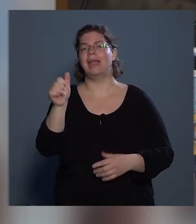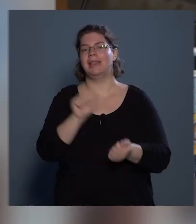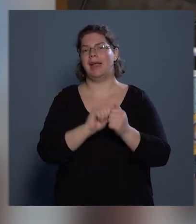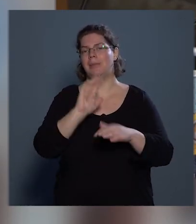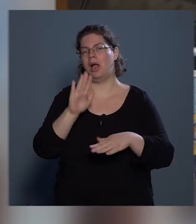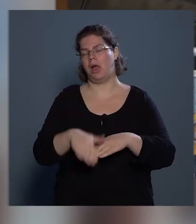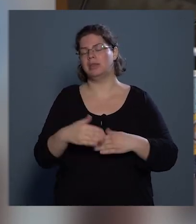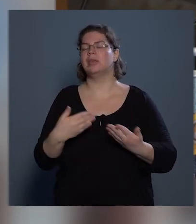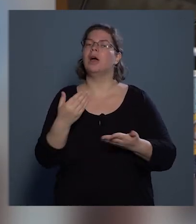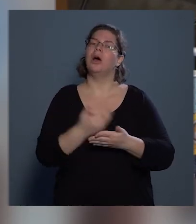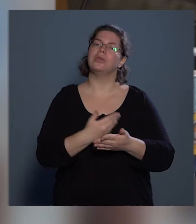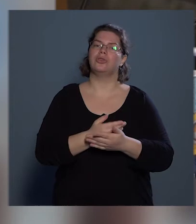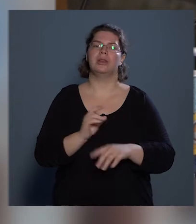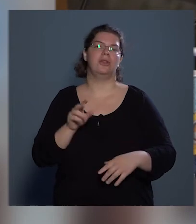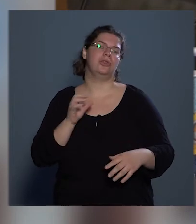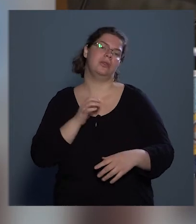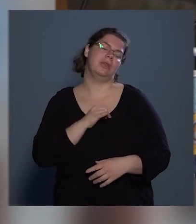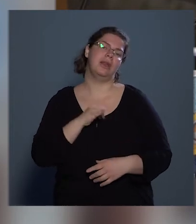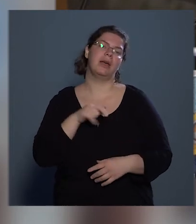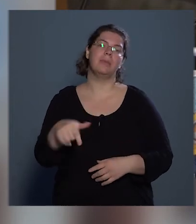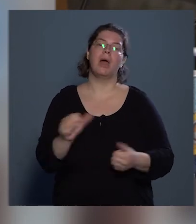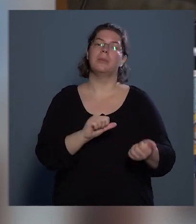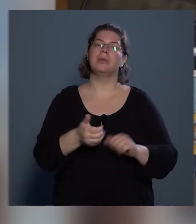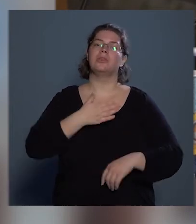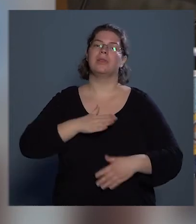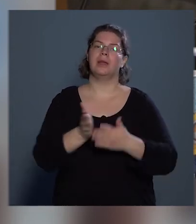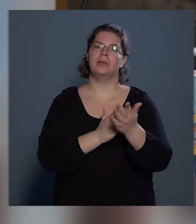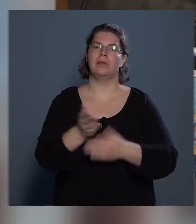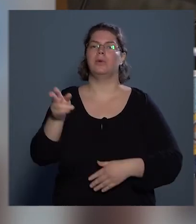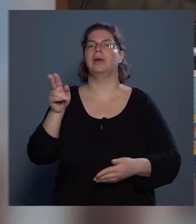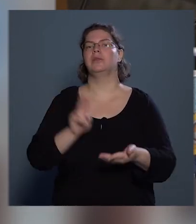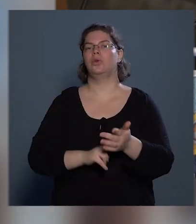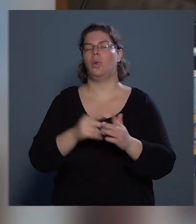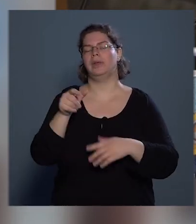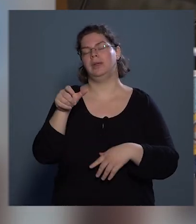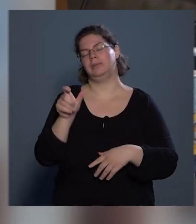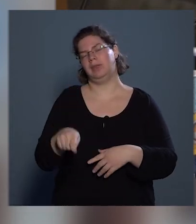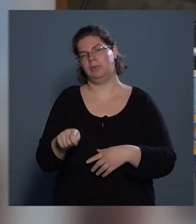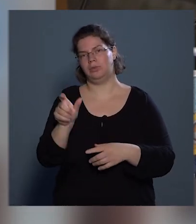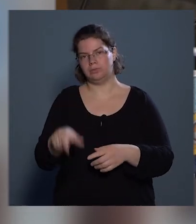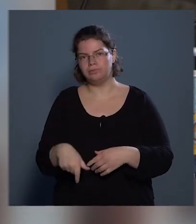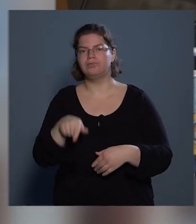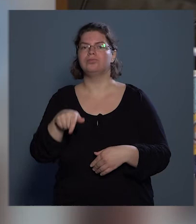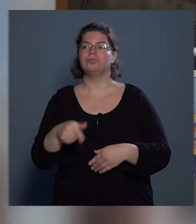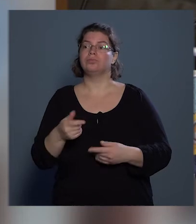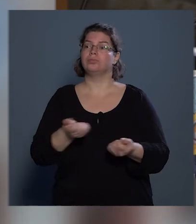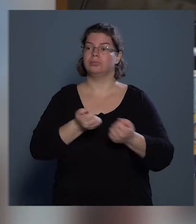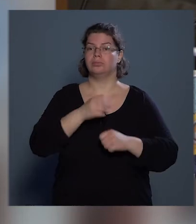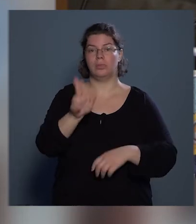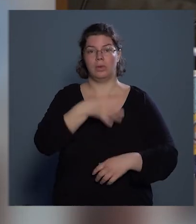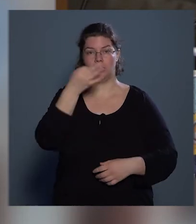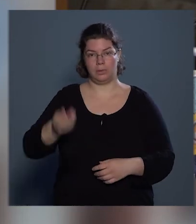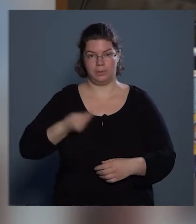érdekében a Baptista Szeretetszolgálat egyházi jogi személy képviselőivel folytatott egyeztetésről szóló beszámolót elfogadja, és